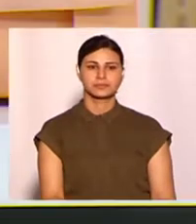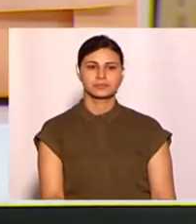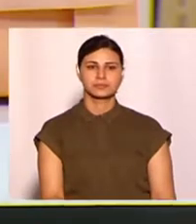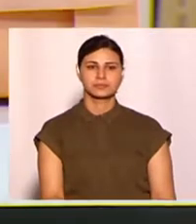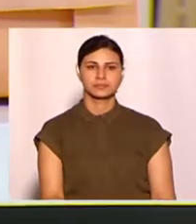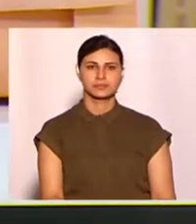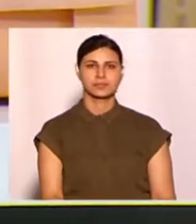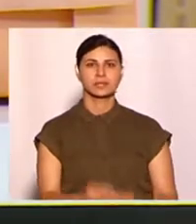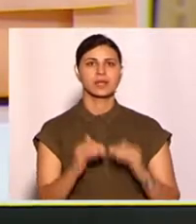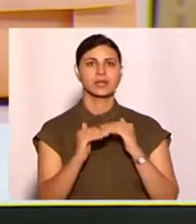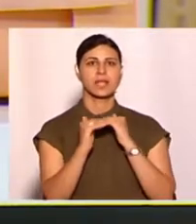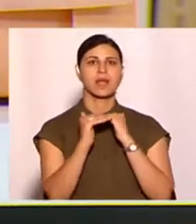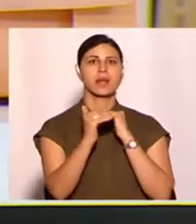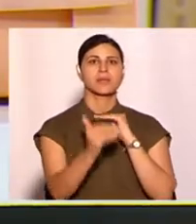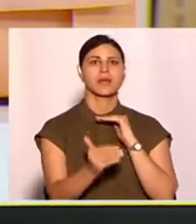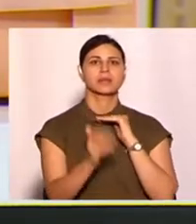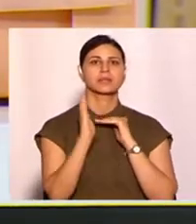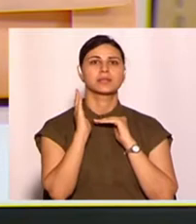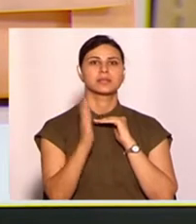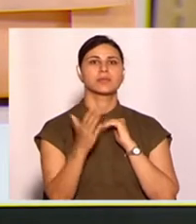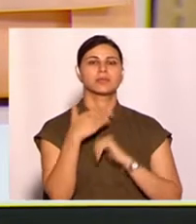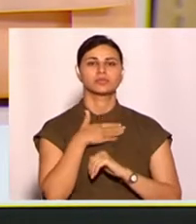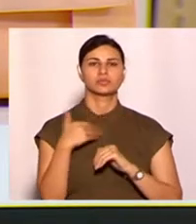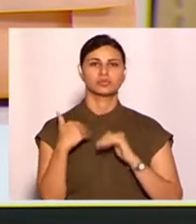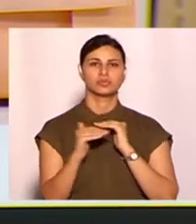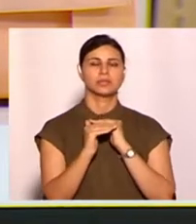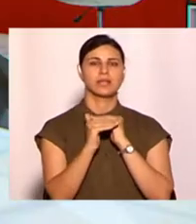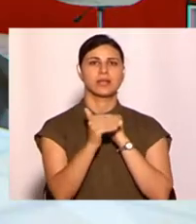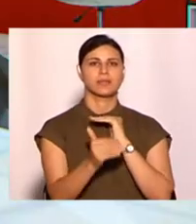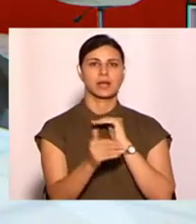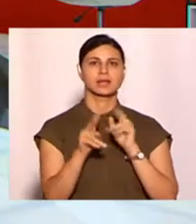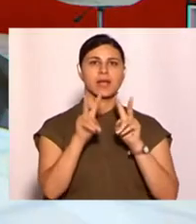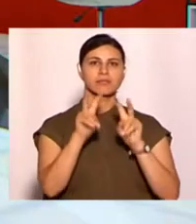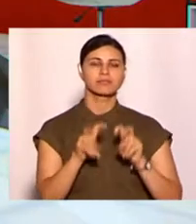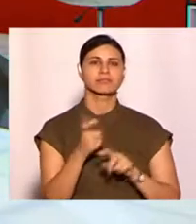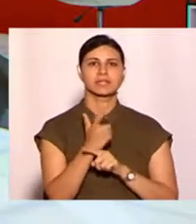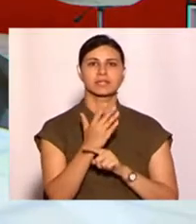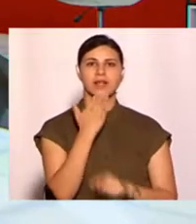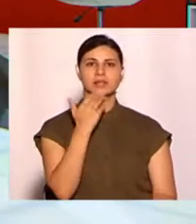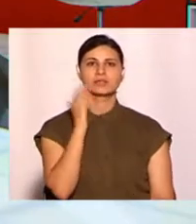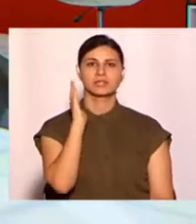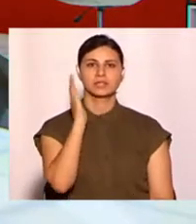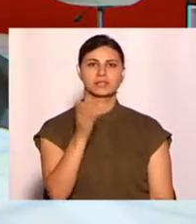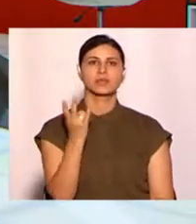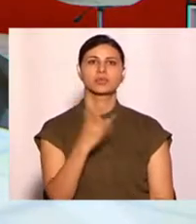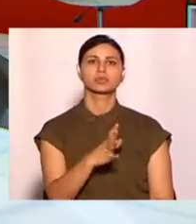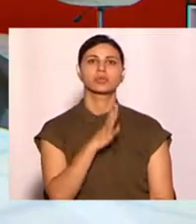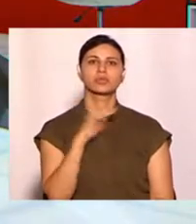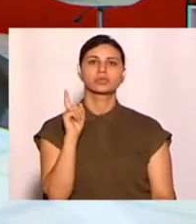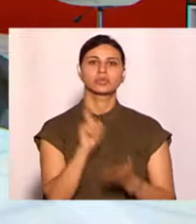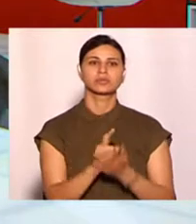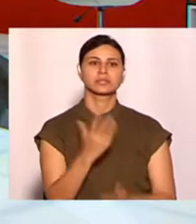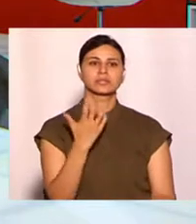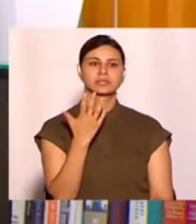მკერდი თანაბრად გადაიშლება გულმკერდის ზედაპირზე და გასასინჯად ბევრად უფრო ადვილია. გამოიყენეთ ხელი სამი